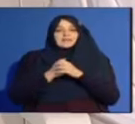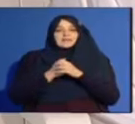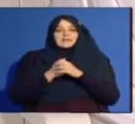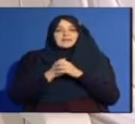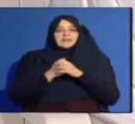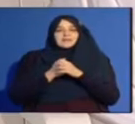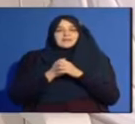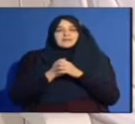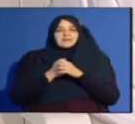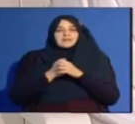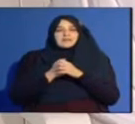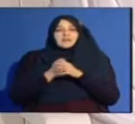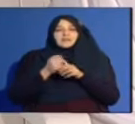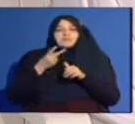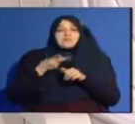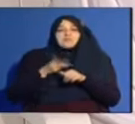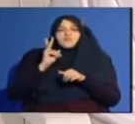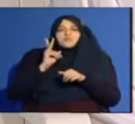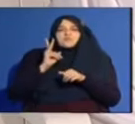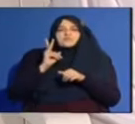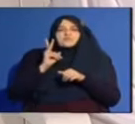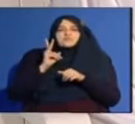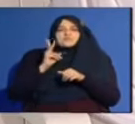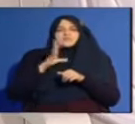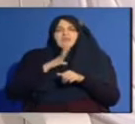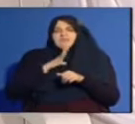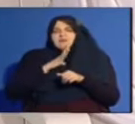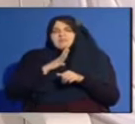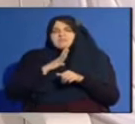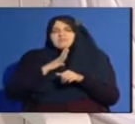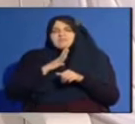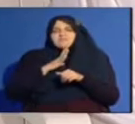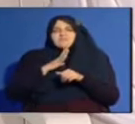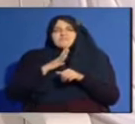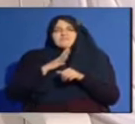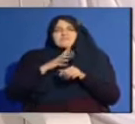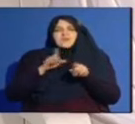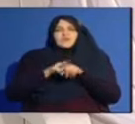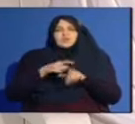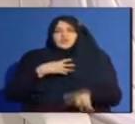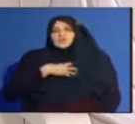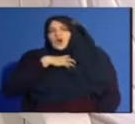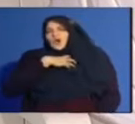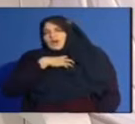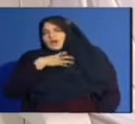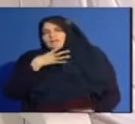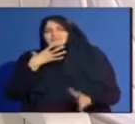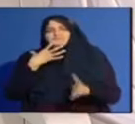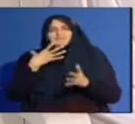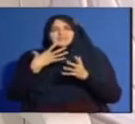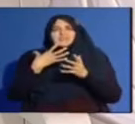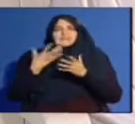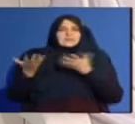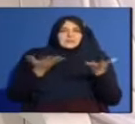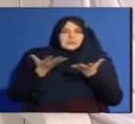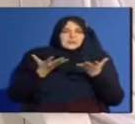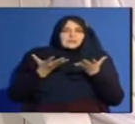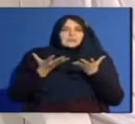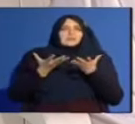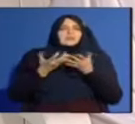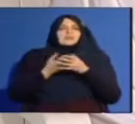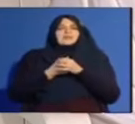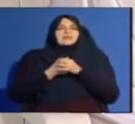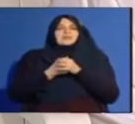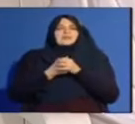أكثر الأسر تعرضا للصدمات، أكثر الأسر تعرضا للهزات